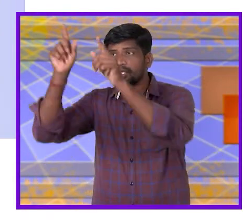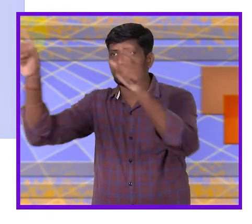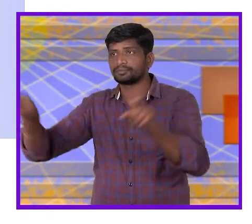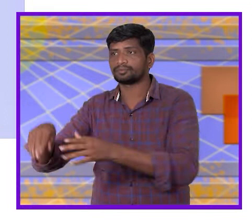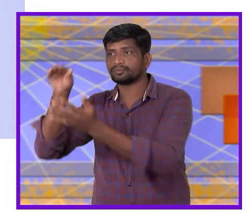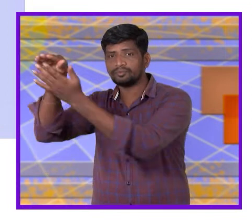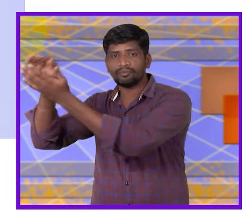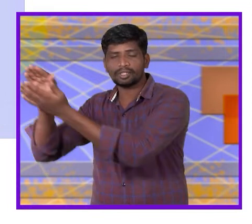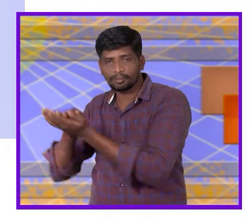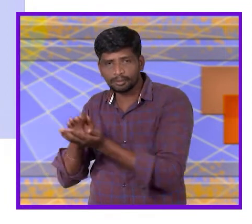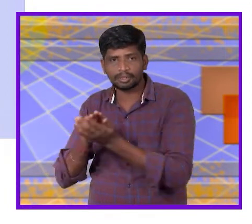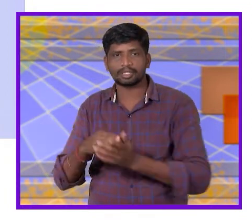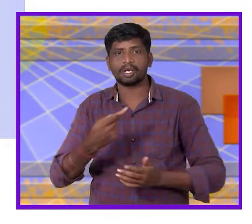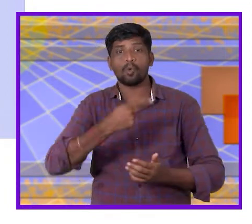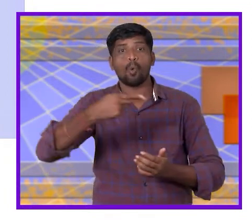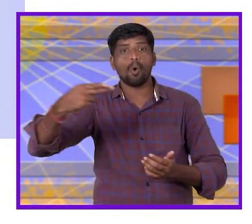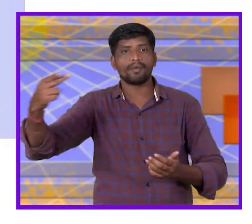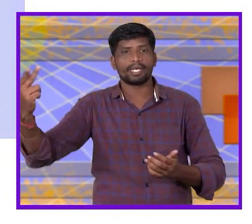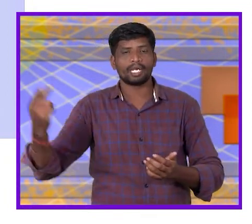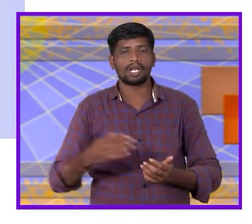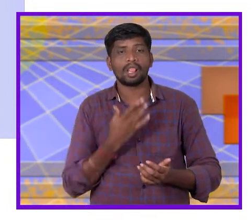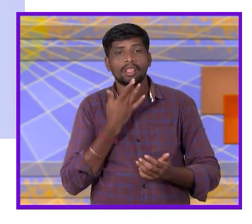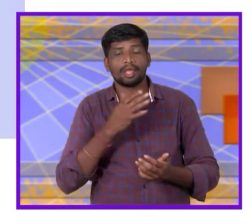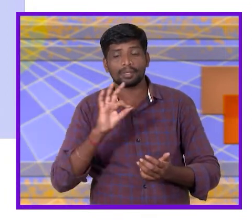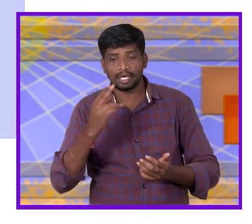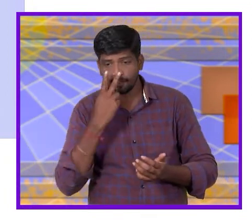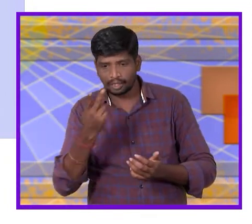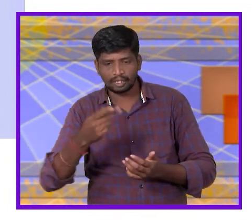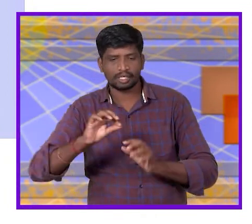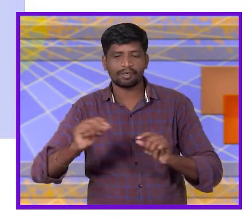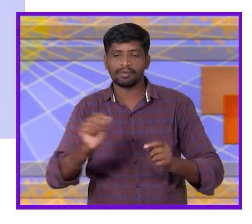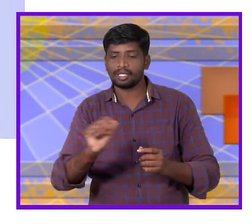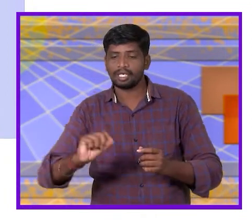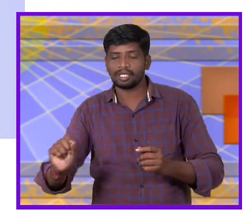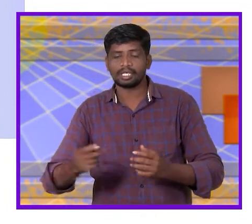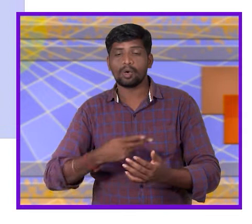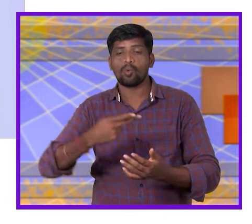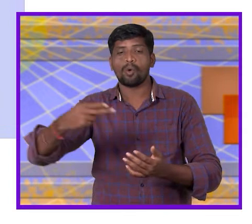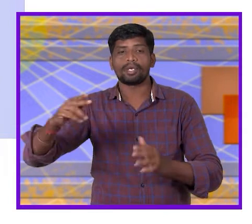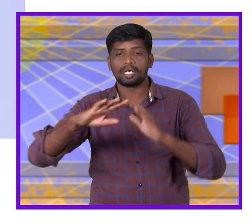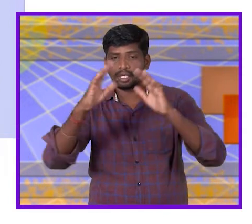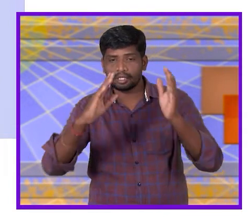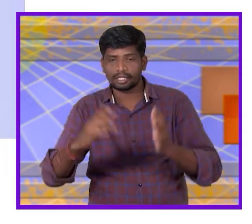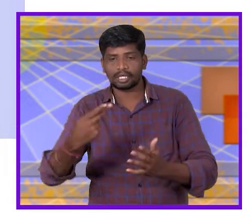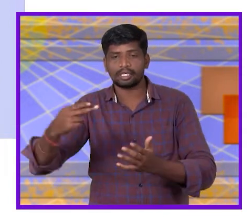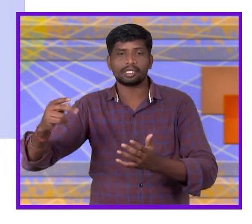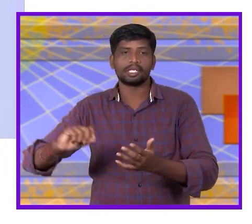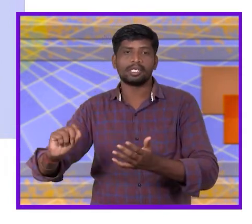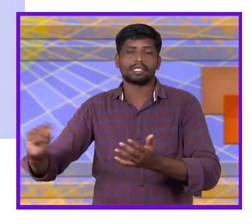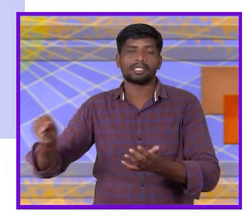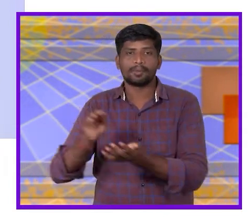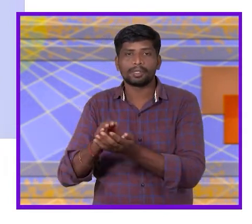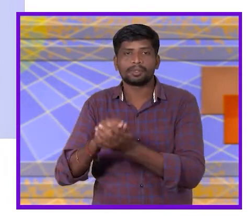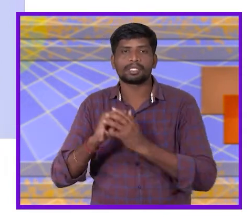மிகச்சிறந்த ஓவியங்கள், நம்ம தமிழினுடைய பண்பாட்டை பற்றி விவரிக்கக்கூடிய அற்புதமான ஓவியங்கள் இங்கு பேணி